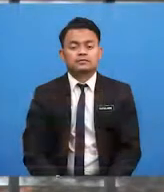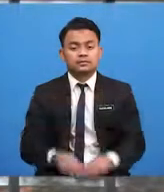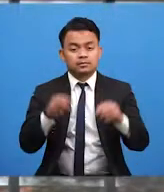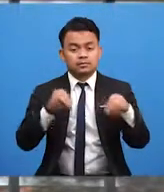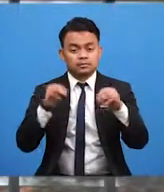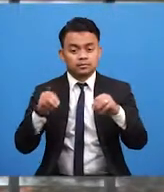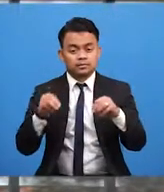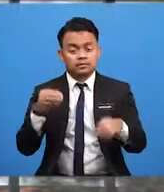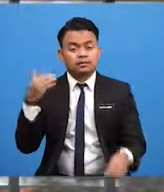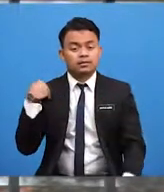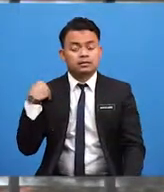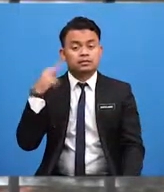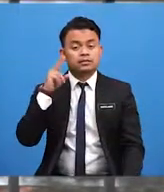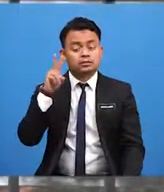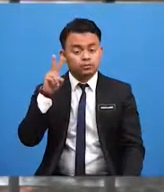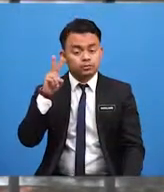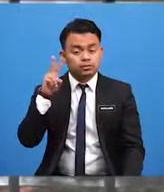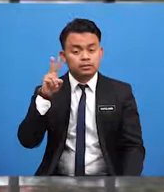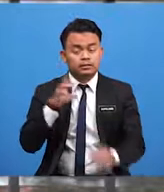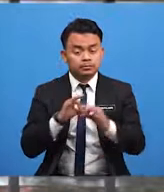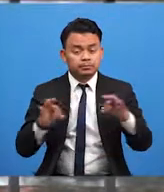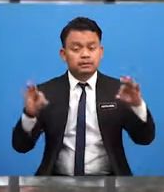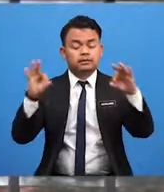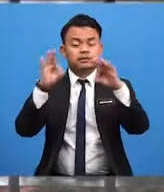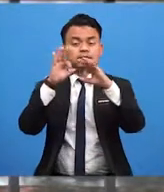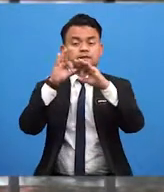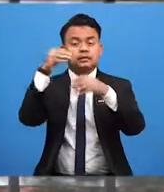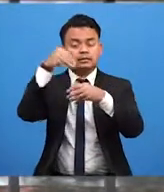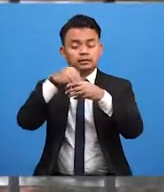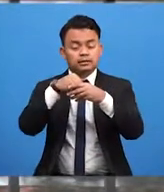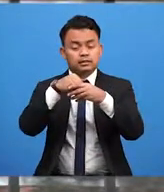Murid-murid, ada 2 perkara penting dalam penyediaan stok ayam.